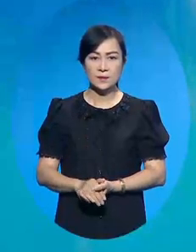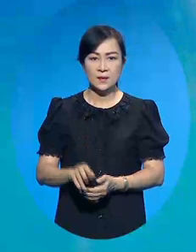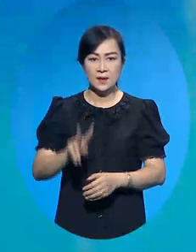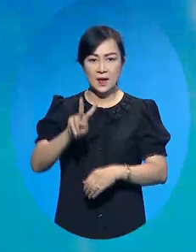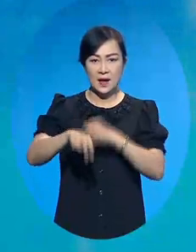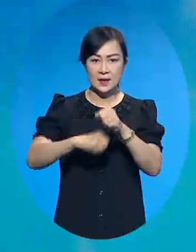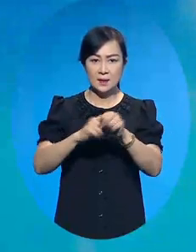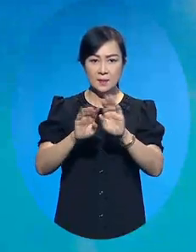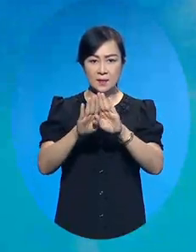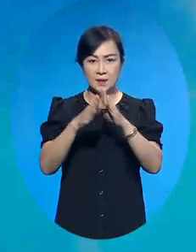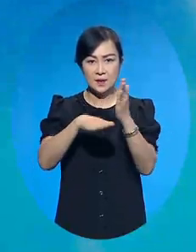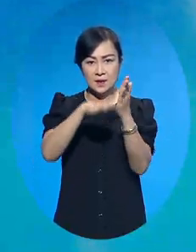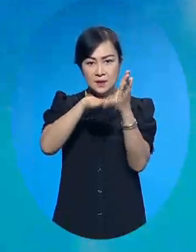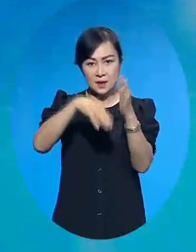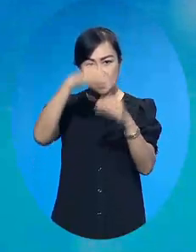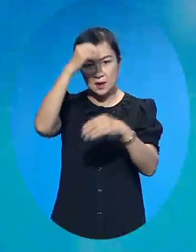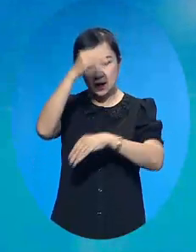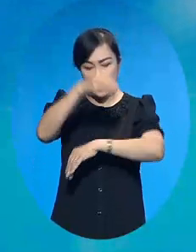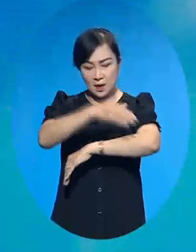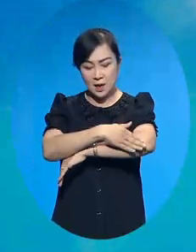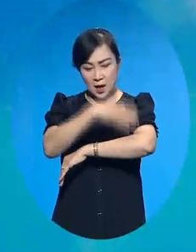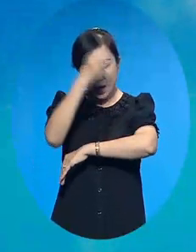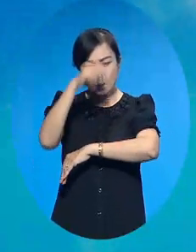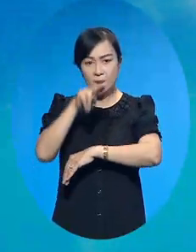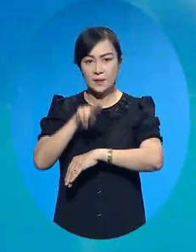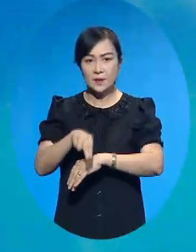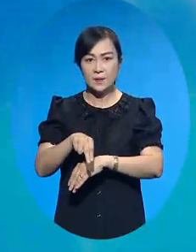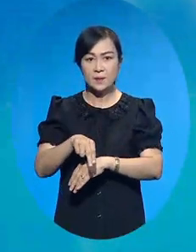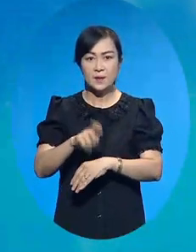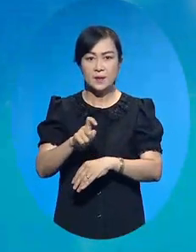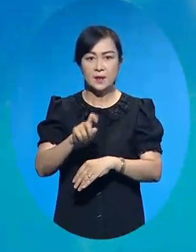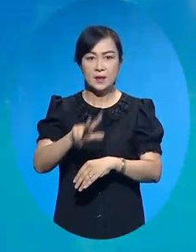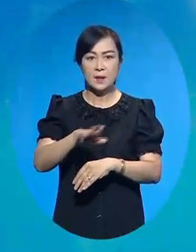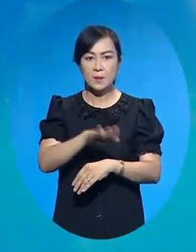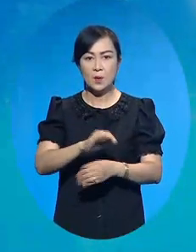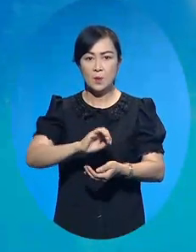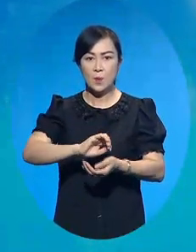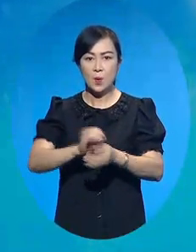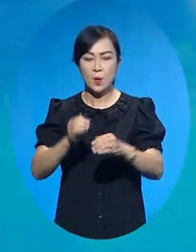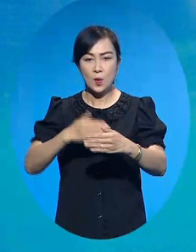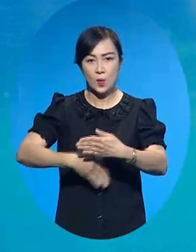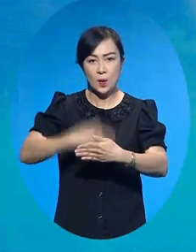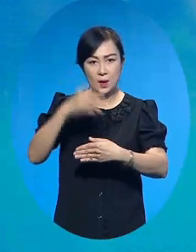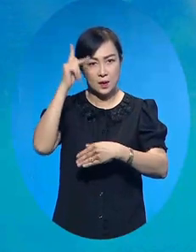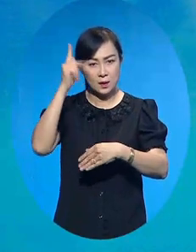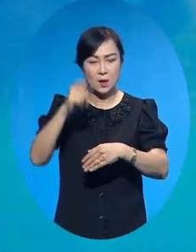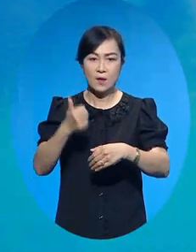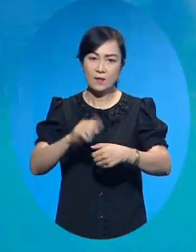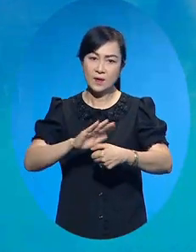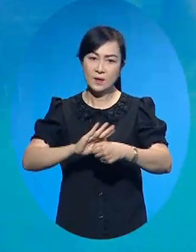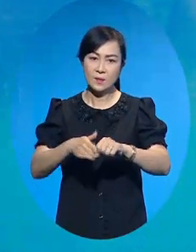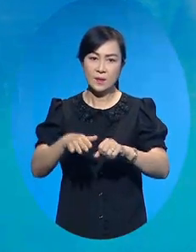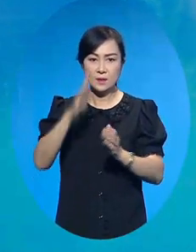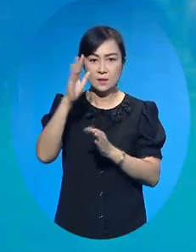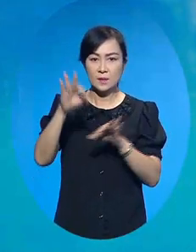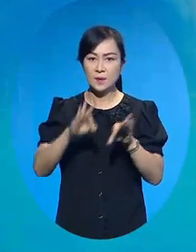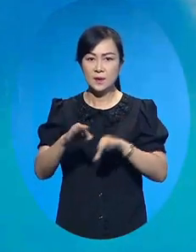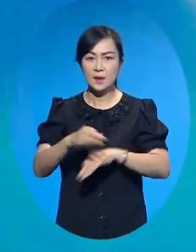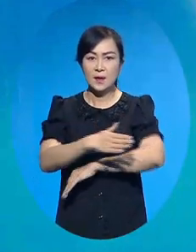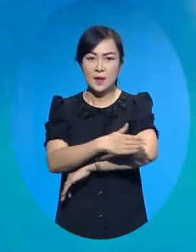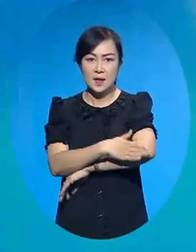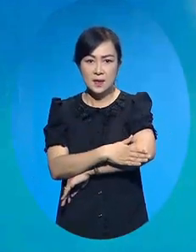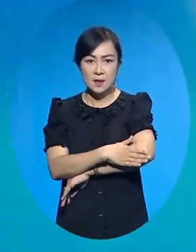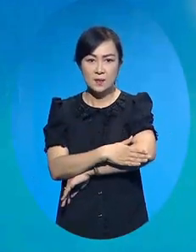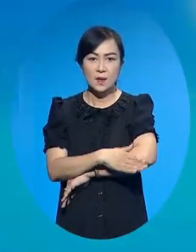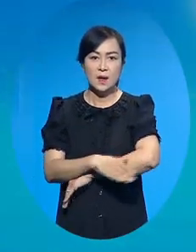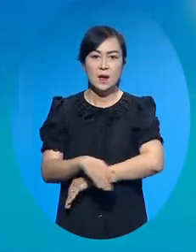Quý vị, sau 2 năm triển khai, chương trình tài trợ học bổng và chăm lo cho 98 học sinh mồ côi có hoàn cảnh khó khăn do dịch COVID-19 trên địa bàn thành phố Hồ Chí Minh